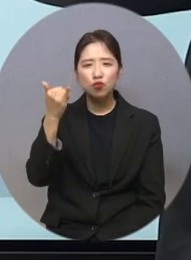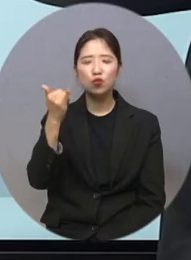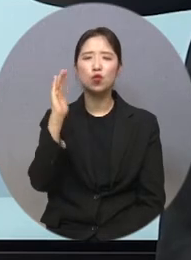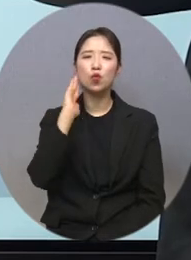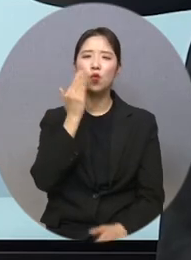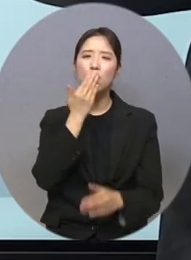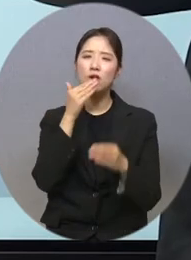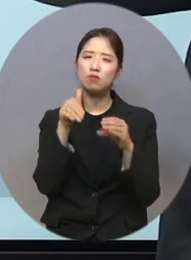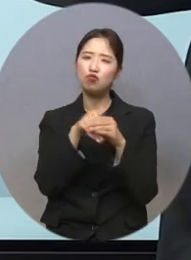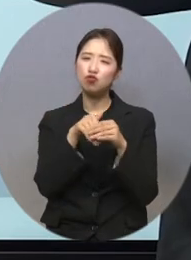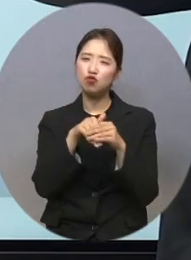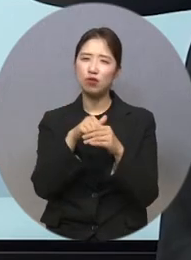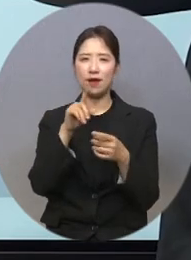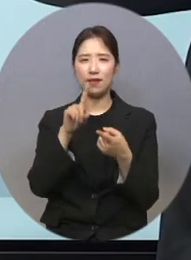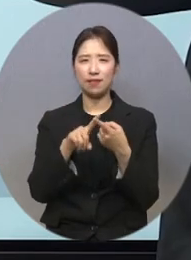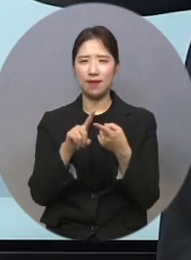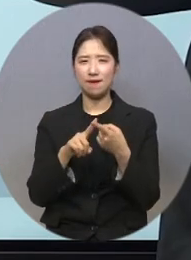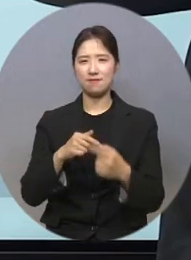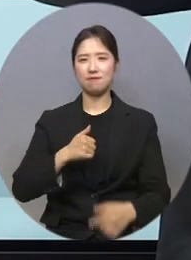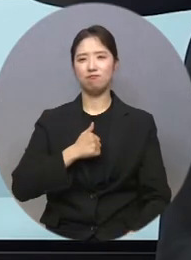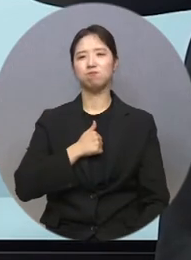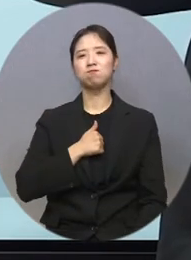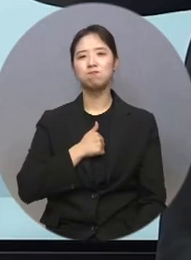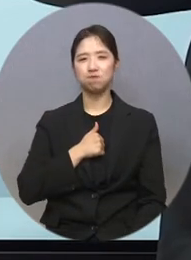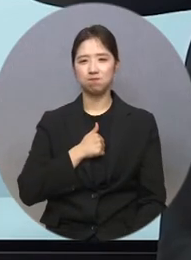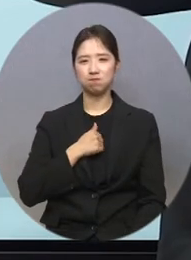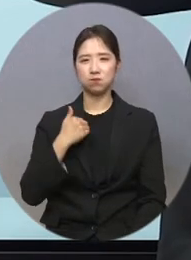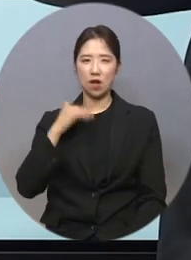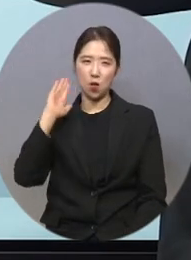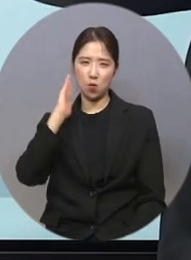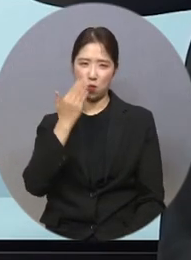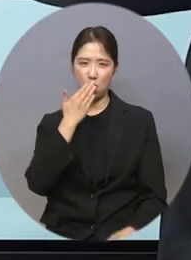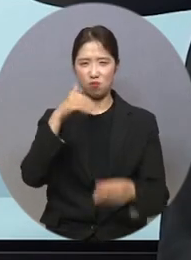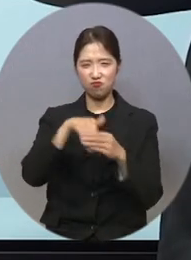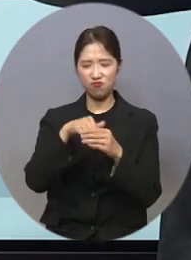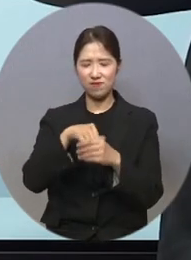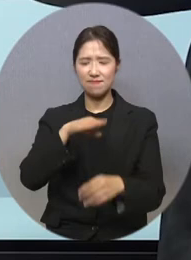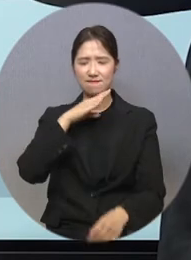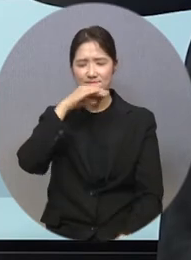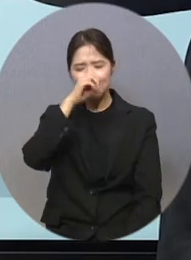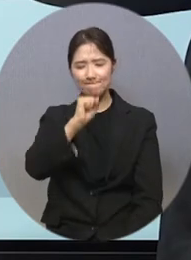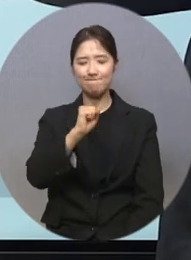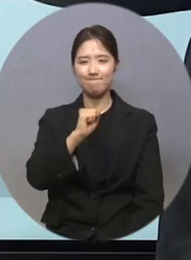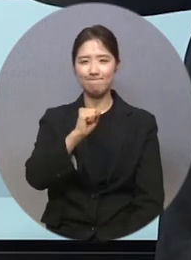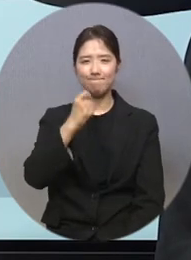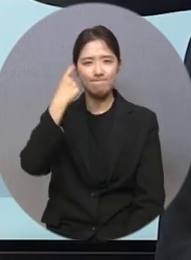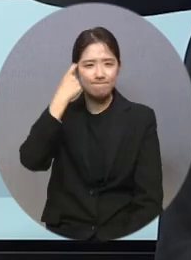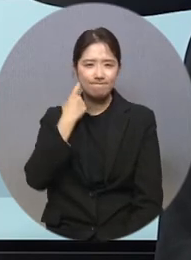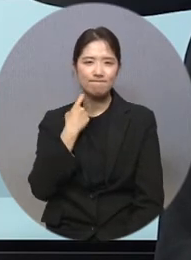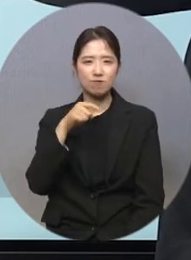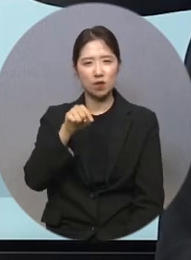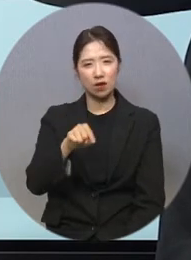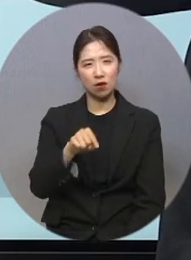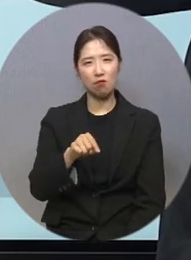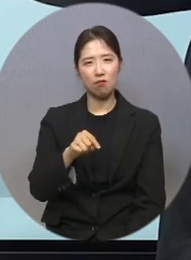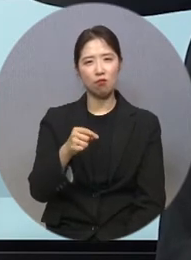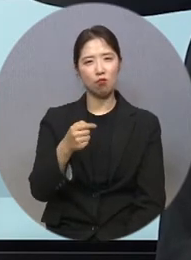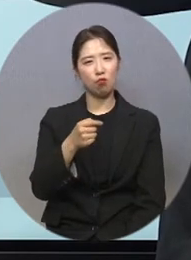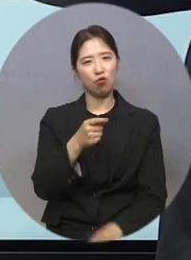대한 뭐랄까요 그 자부심 또 이게 농문에 대한 이런 정체성의 강도 이런